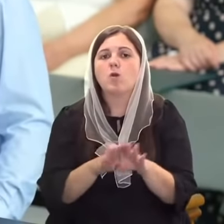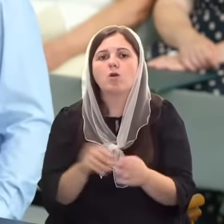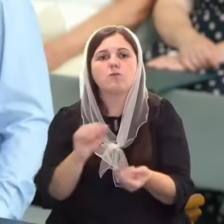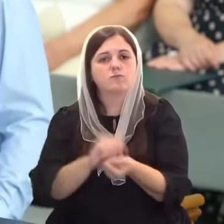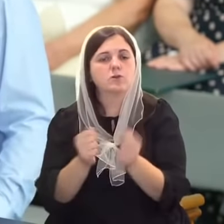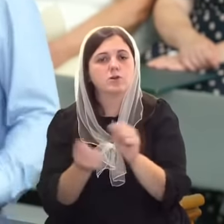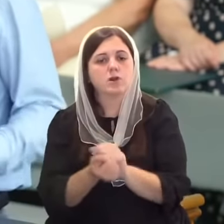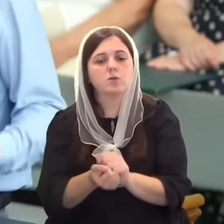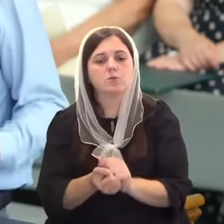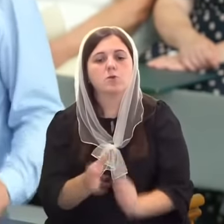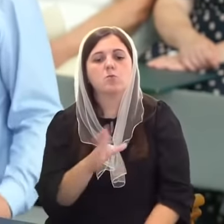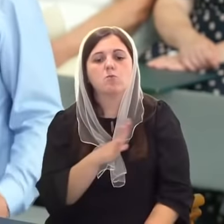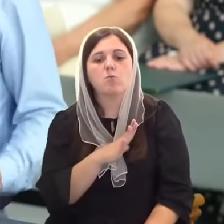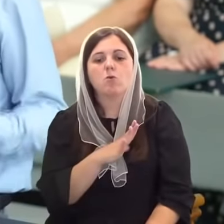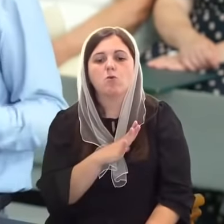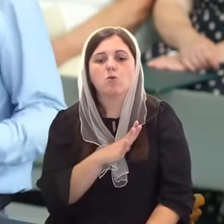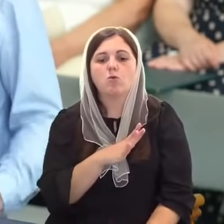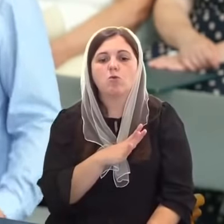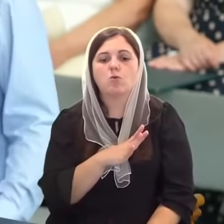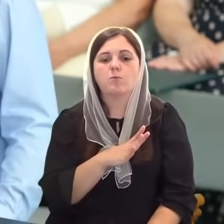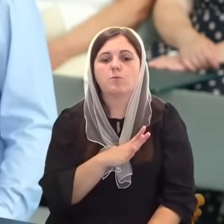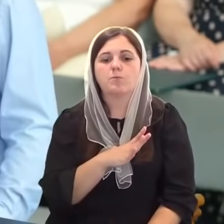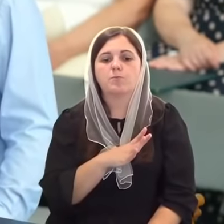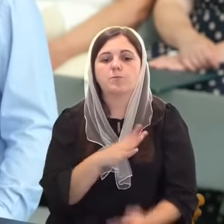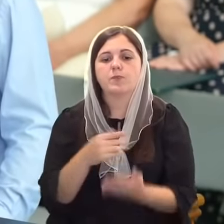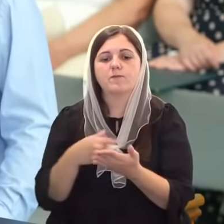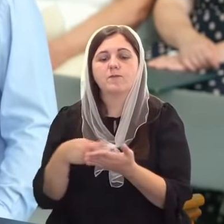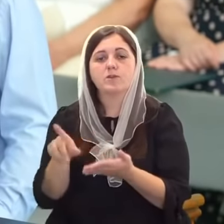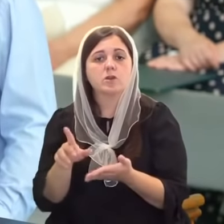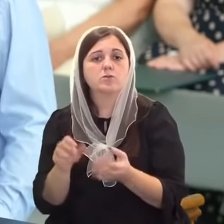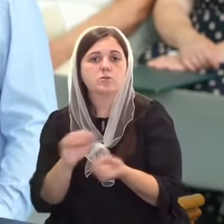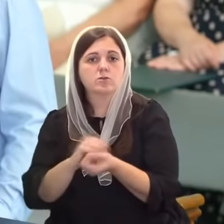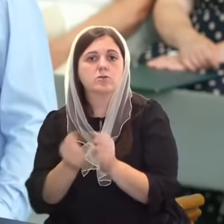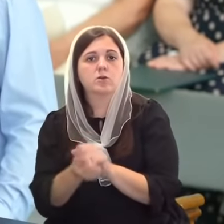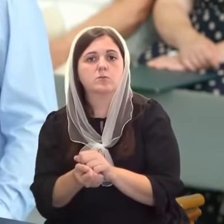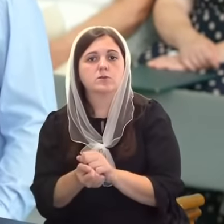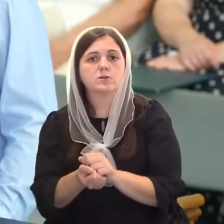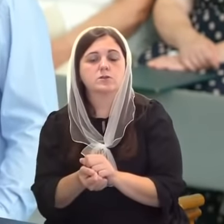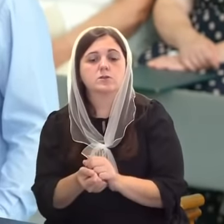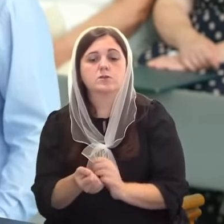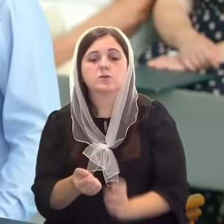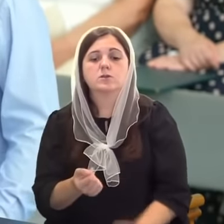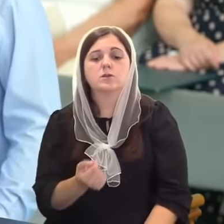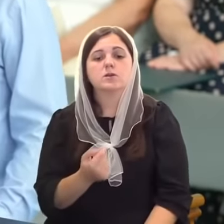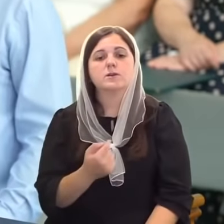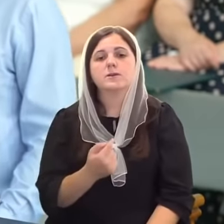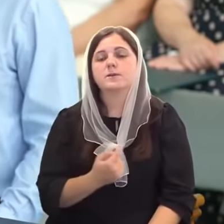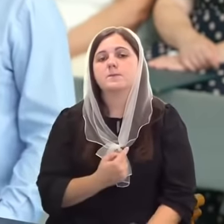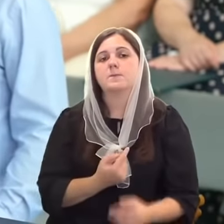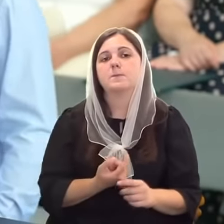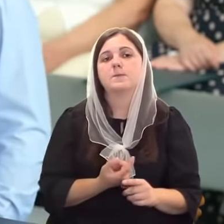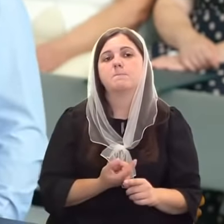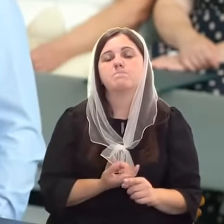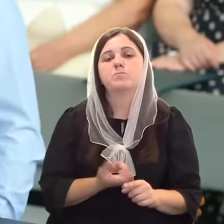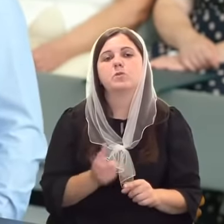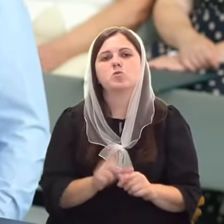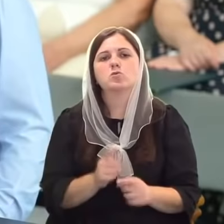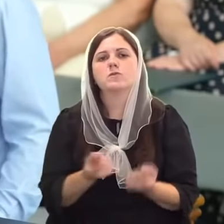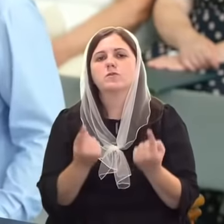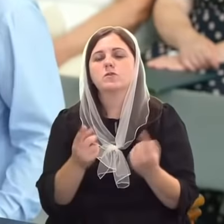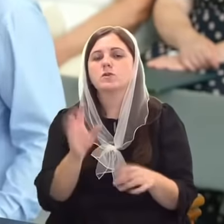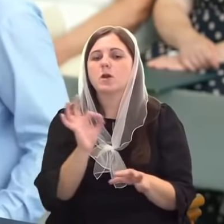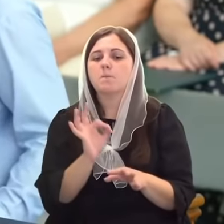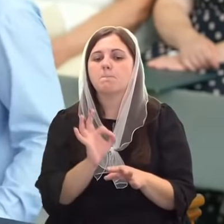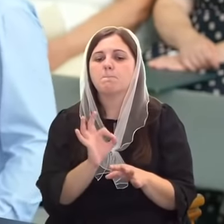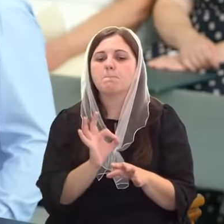сердца были похожи на камень твердый. И знаете, самая большая боль,